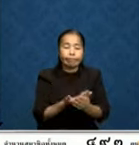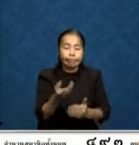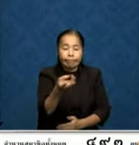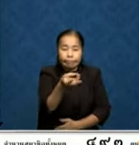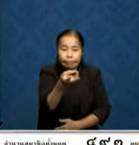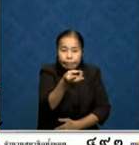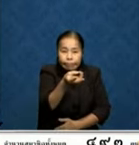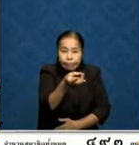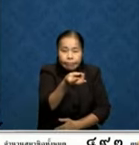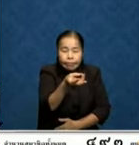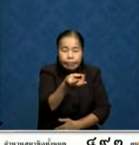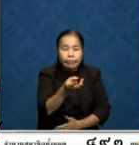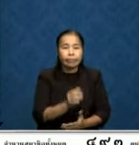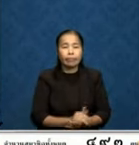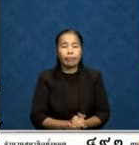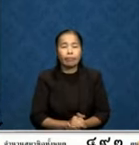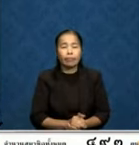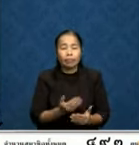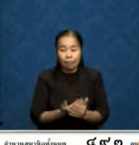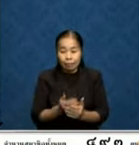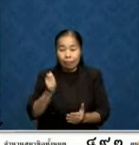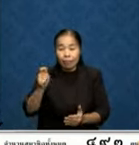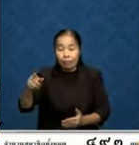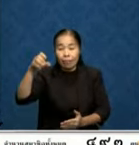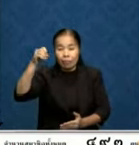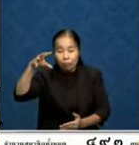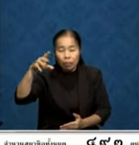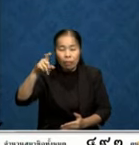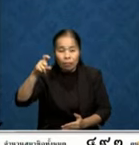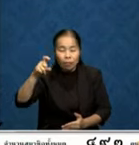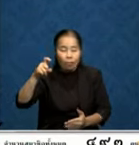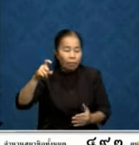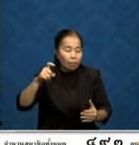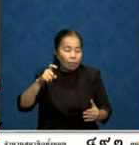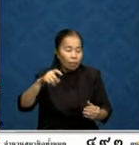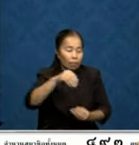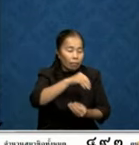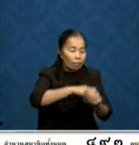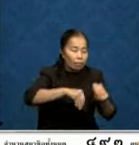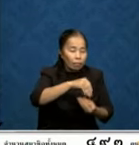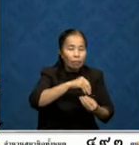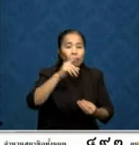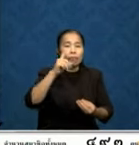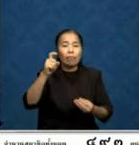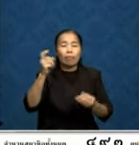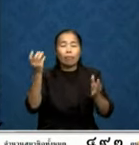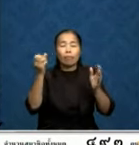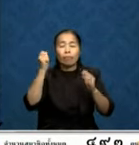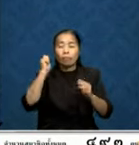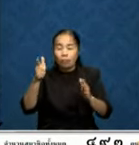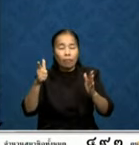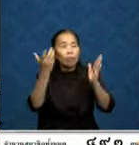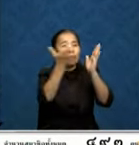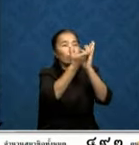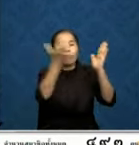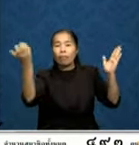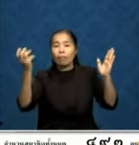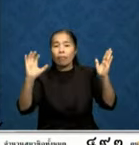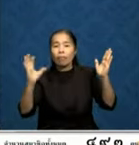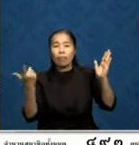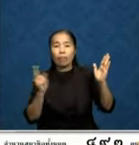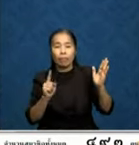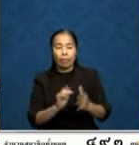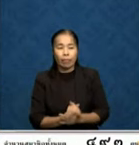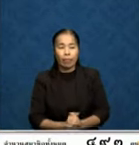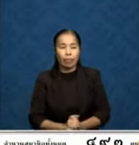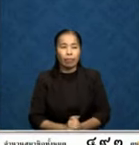อยกว่าจะได้จ่ายค่าไฟหม้อไฟหายไปซะแล้วก็อยากเรียนถามว่าวันนี้